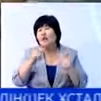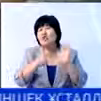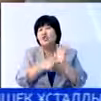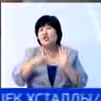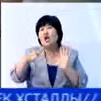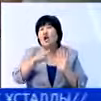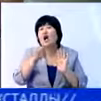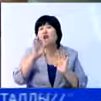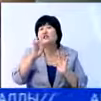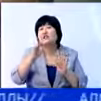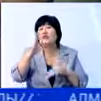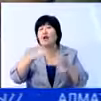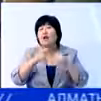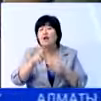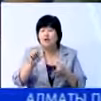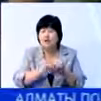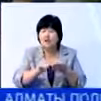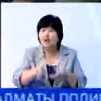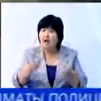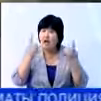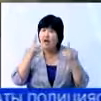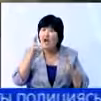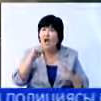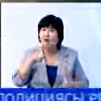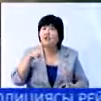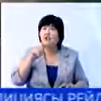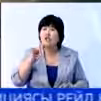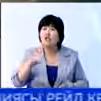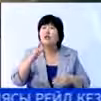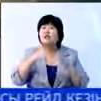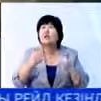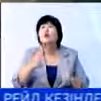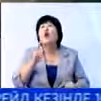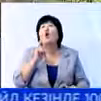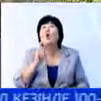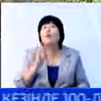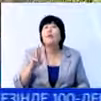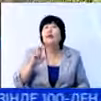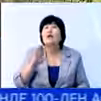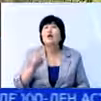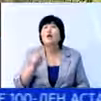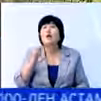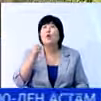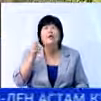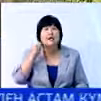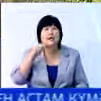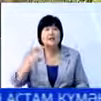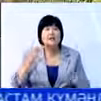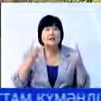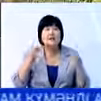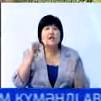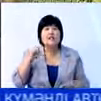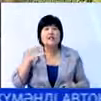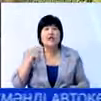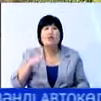ғасырда қаланыпты. Жазба деректерге сүйенсек, әйгілі Әмір Темір салдырған. Қожа Ахмет Яссауи 12-ші ғасырда туған ұлы ғұлама, әулие, ислам